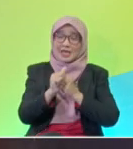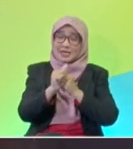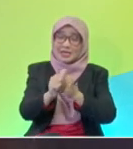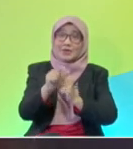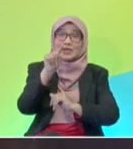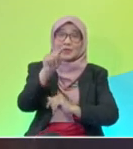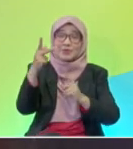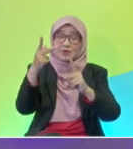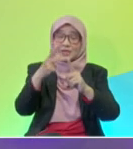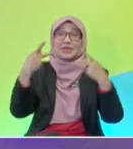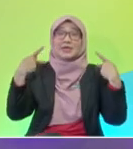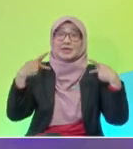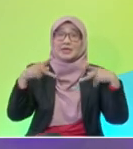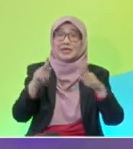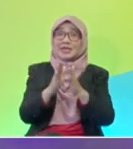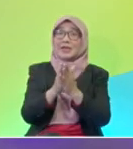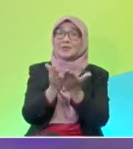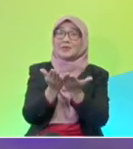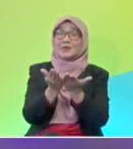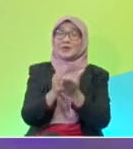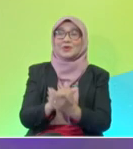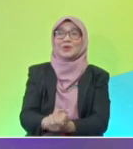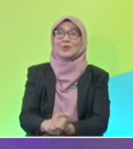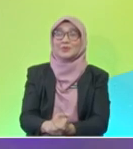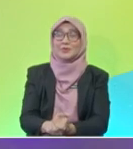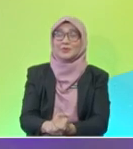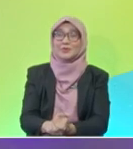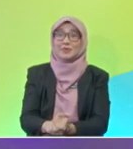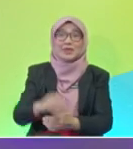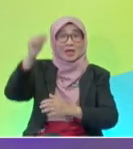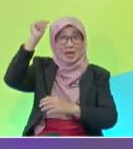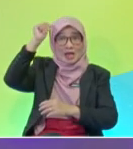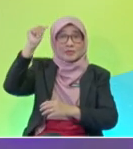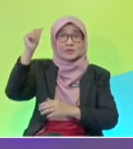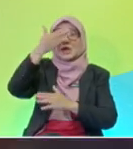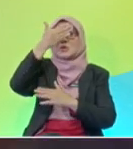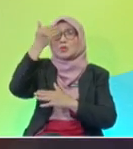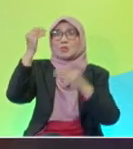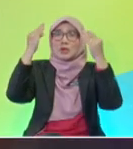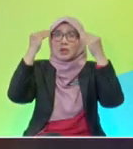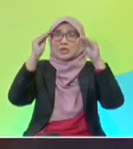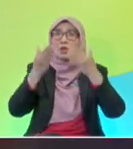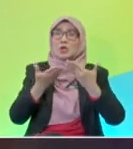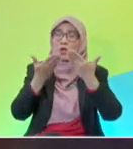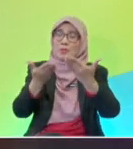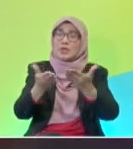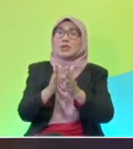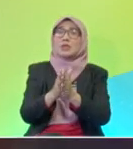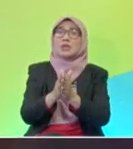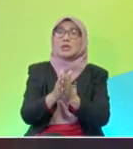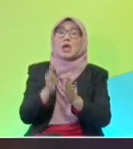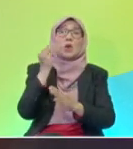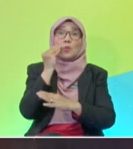buku Baiklah ayat itu semuanya Cikgu Terima cuma tadi pada Hamzah Cikgu Tak beri bunga ke hamz Hamzah Berapa bunga untuk Hamzah